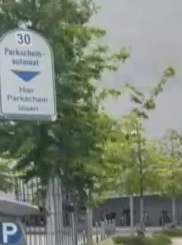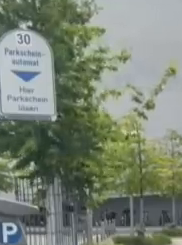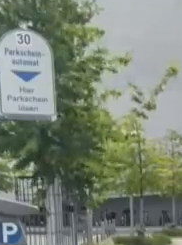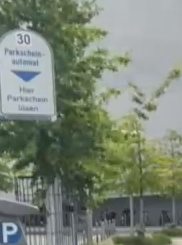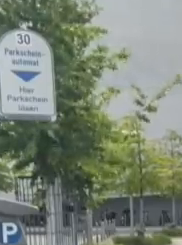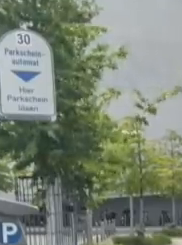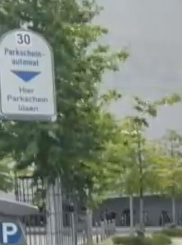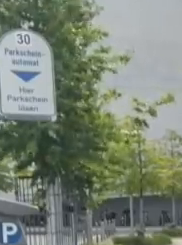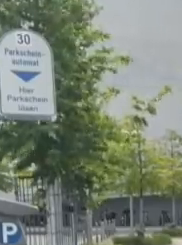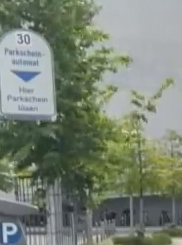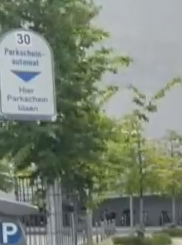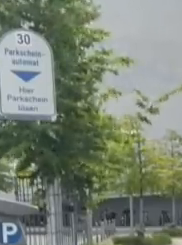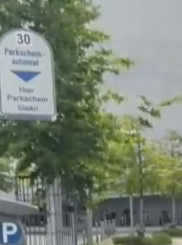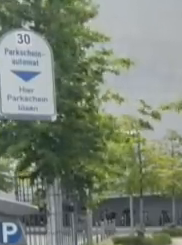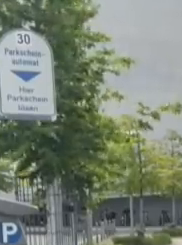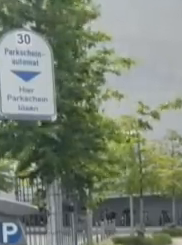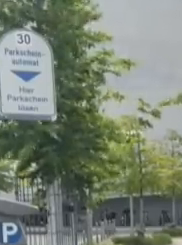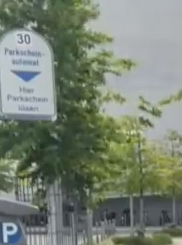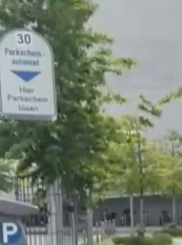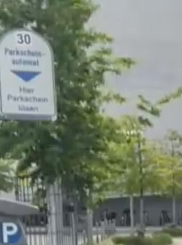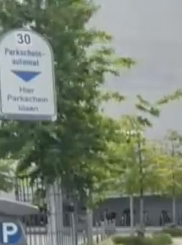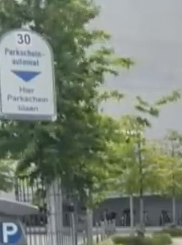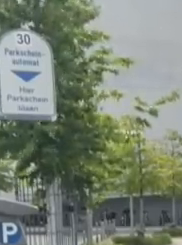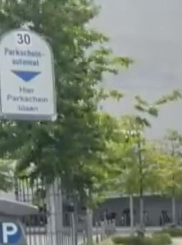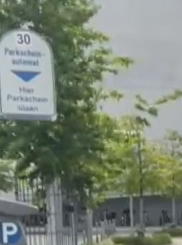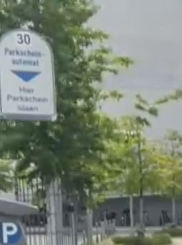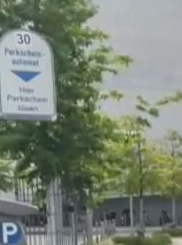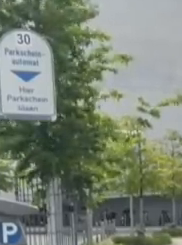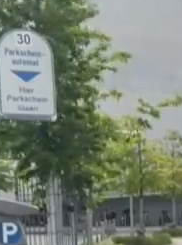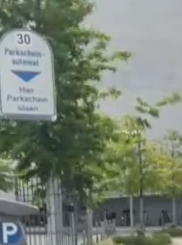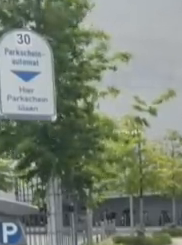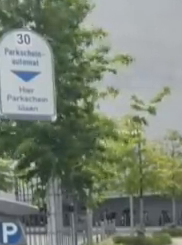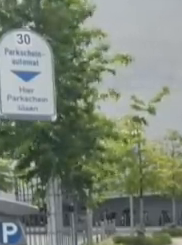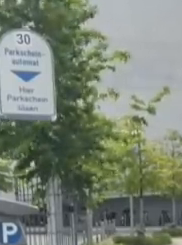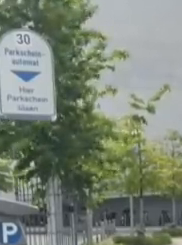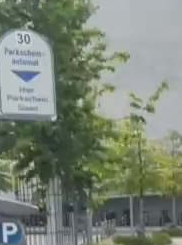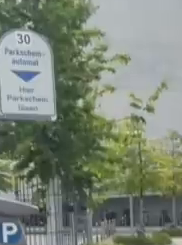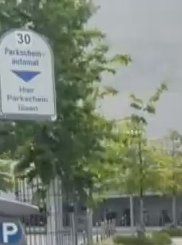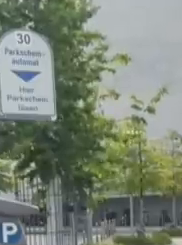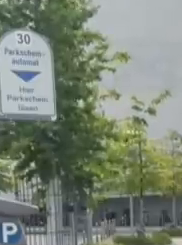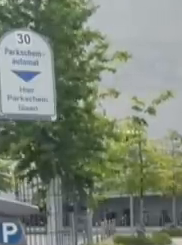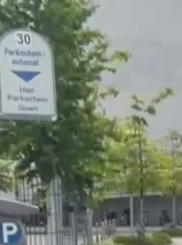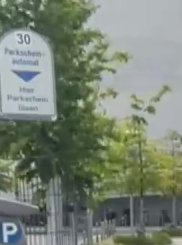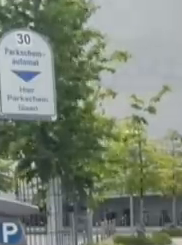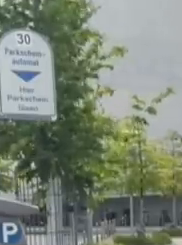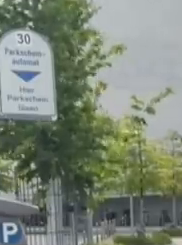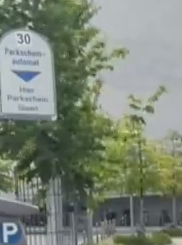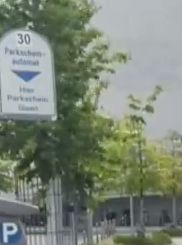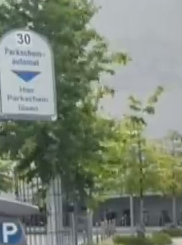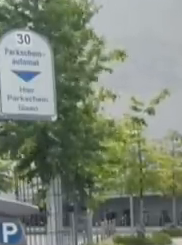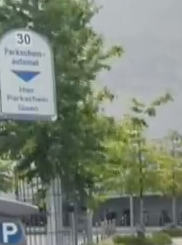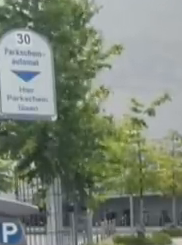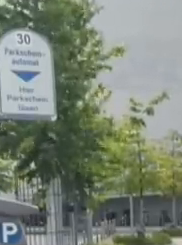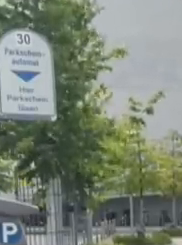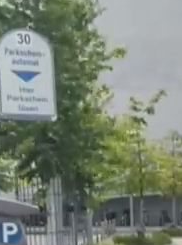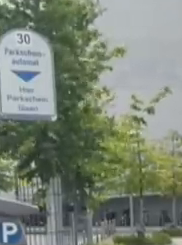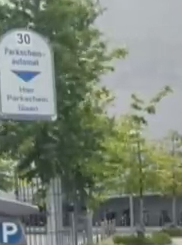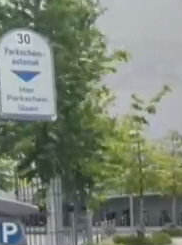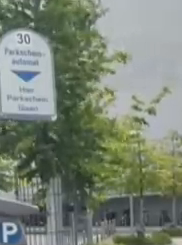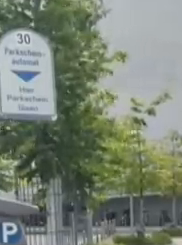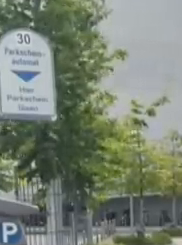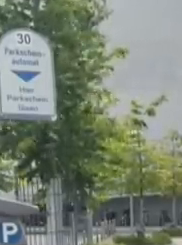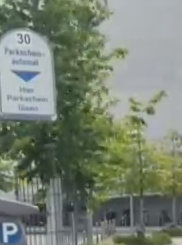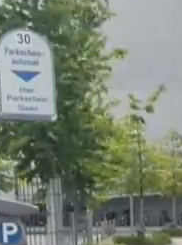hier unglaublich erfrischend einen Auftritt hatte. Und ich habe noch eine ganz besondere Überraschung. Ich habe Ron Savelberg